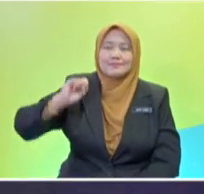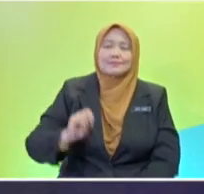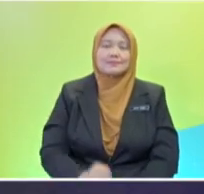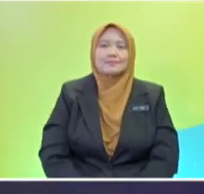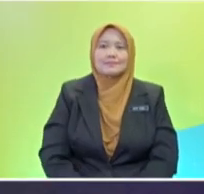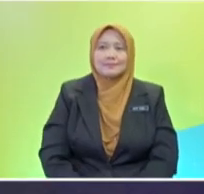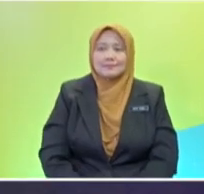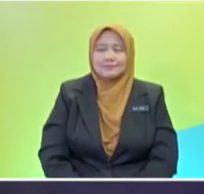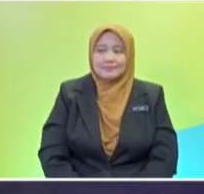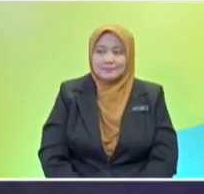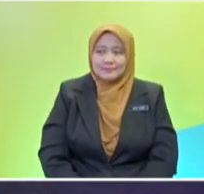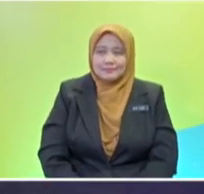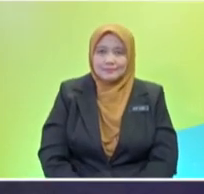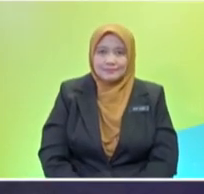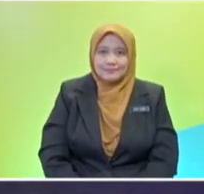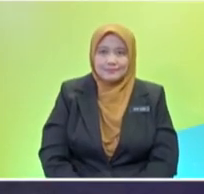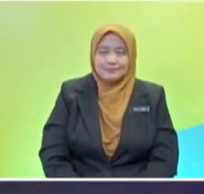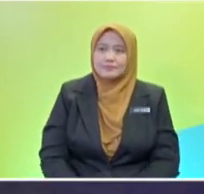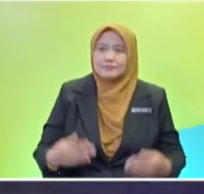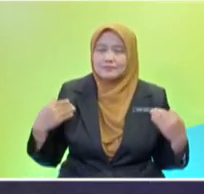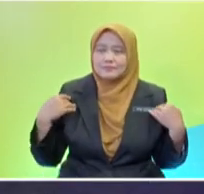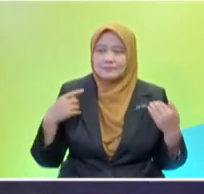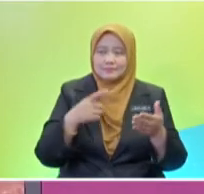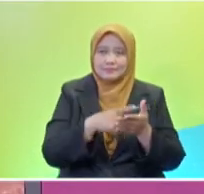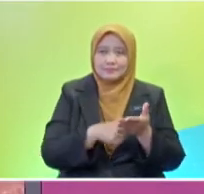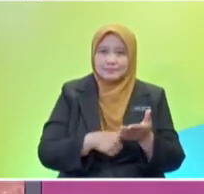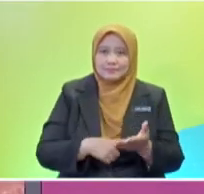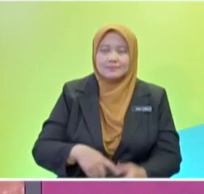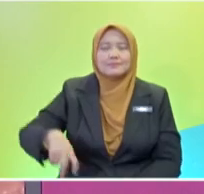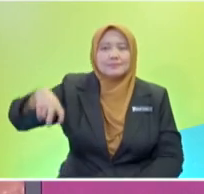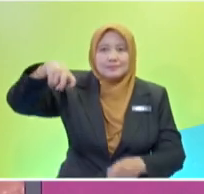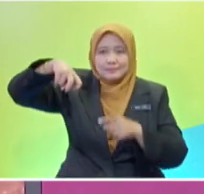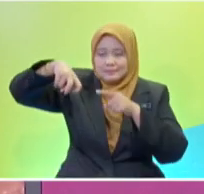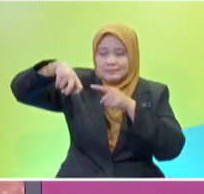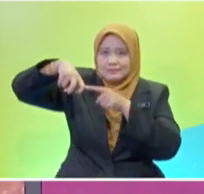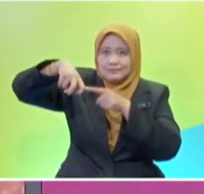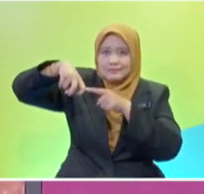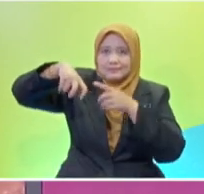kaki dekat kaki ada privat ada Luto dan ada